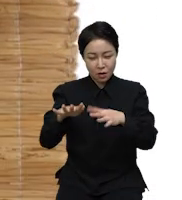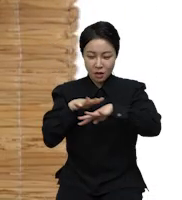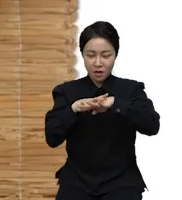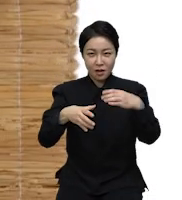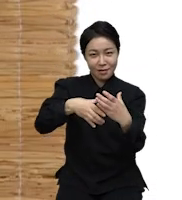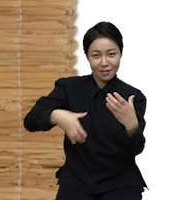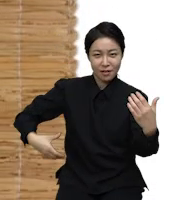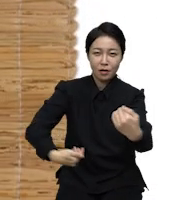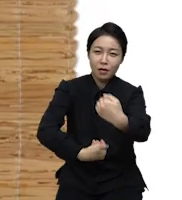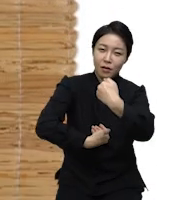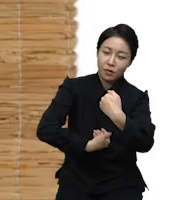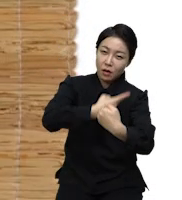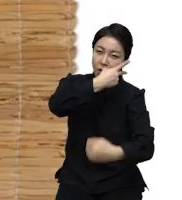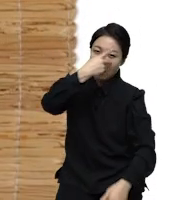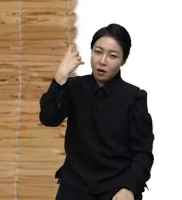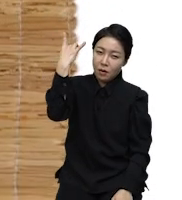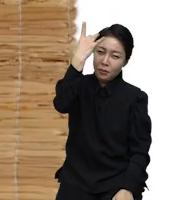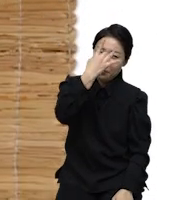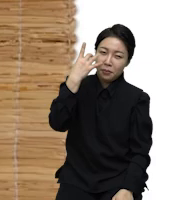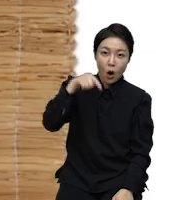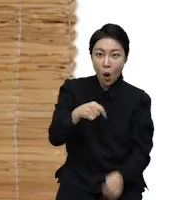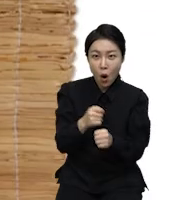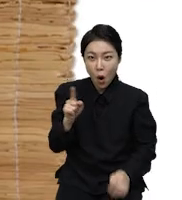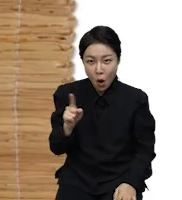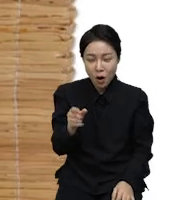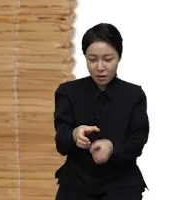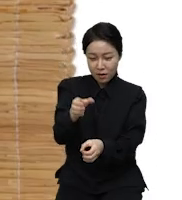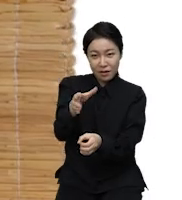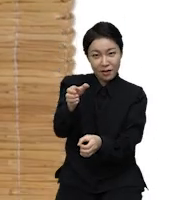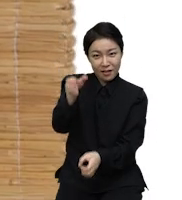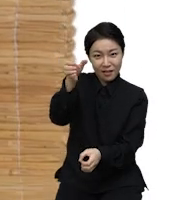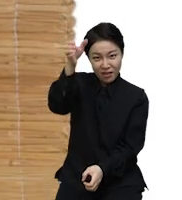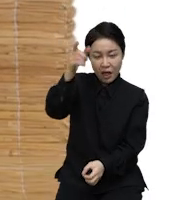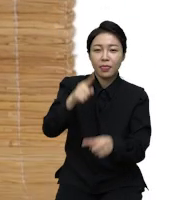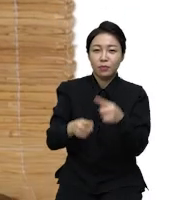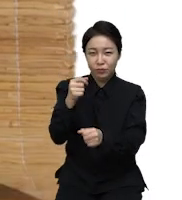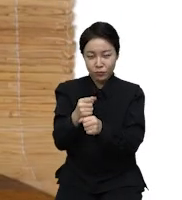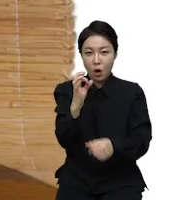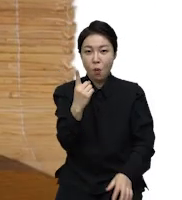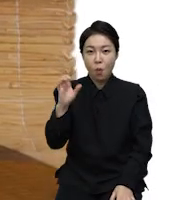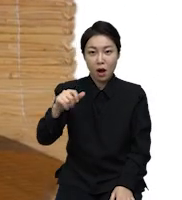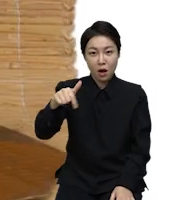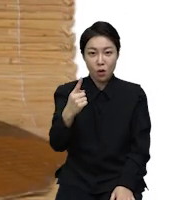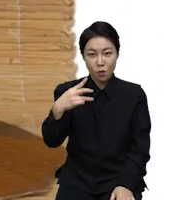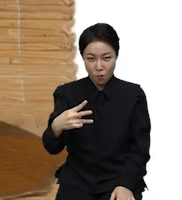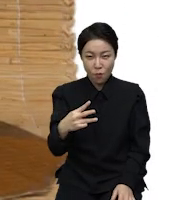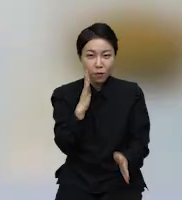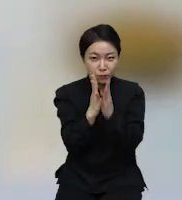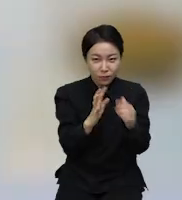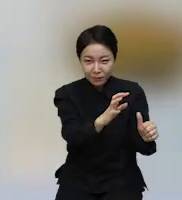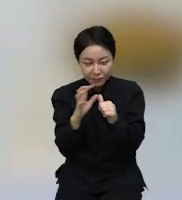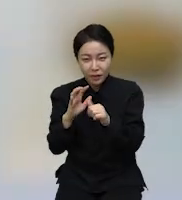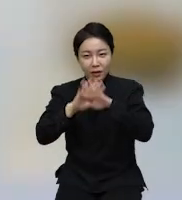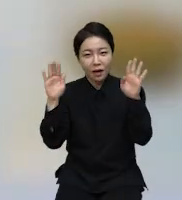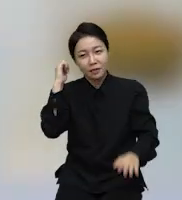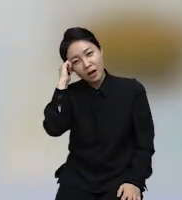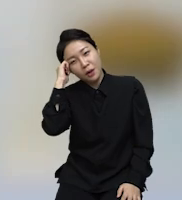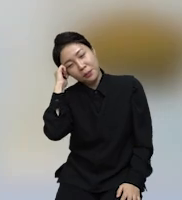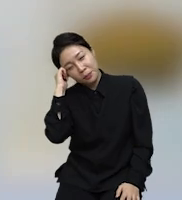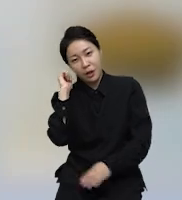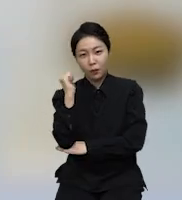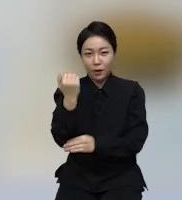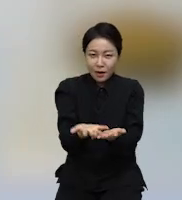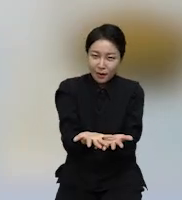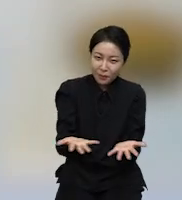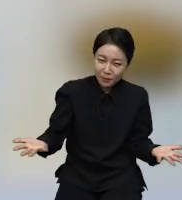어르신들은 죽부인을 품에 안고 꿀잠을 청하기도 했으며 대나무나 왕골로 만든 낮잠베개와 돗자리 등은 한여름의